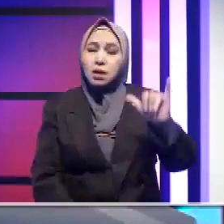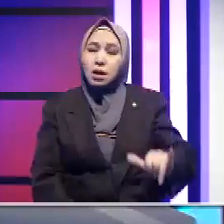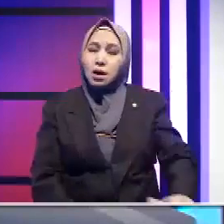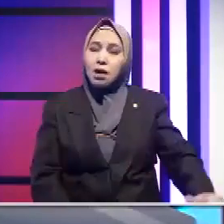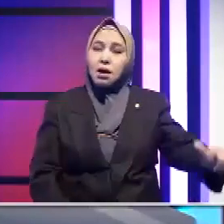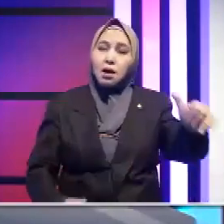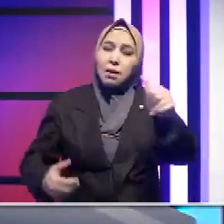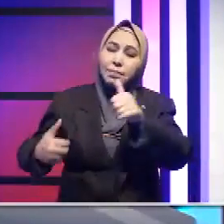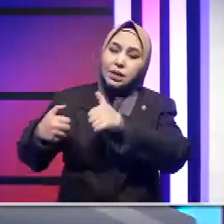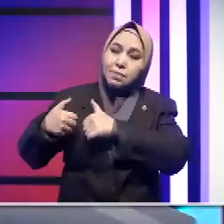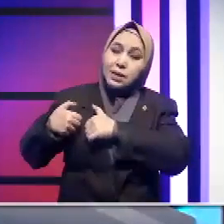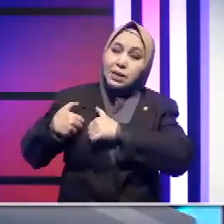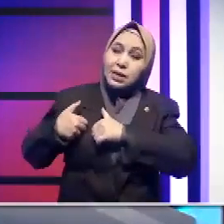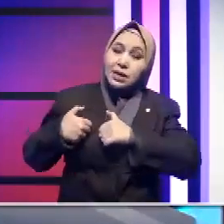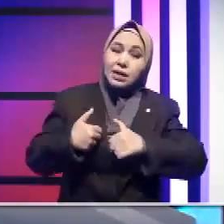al-habib